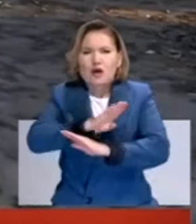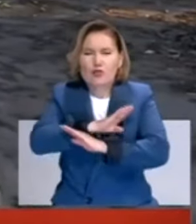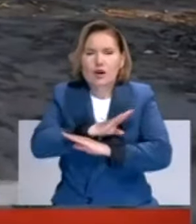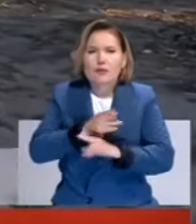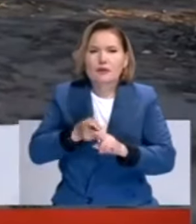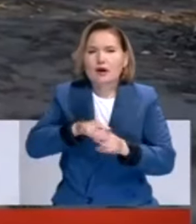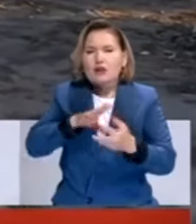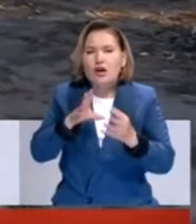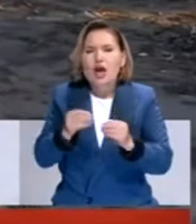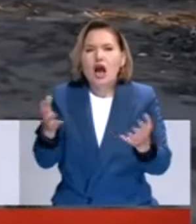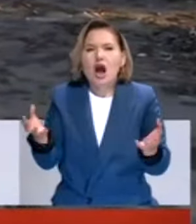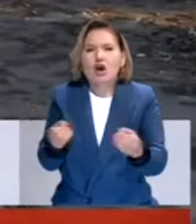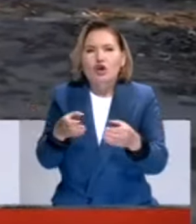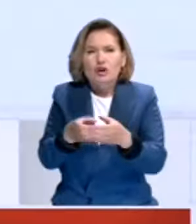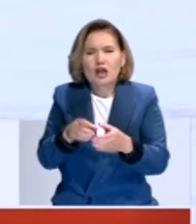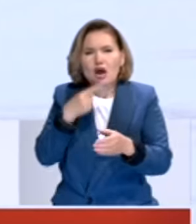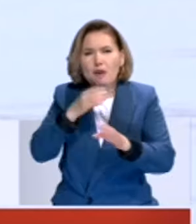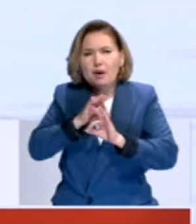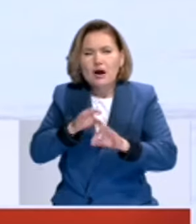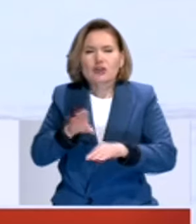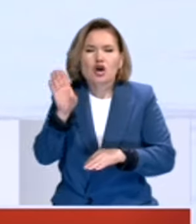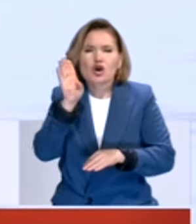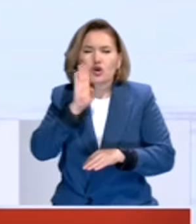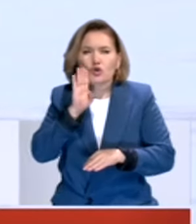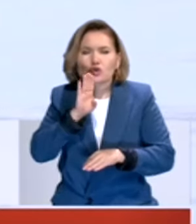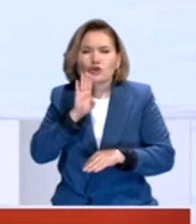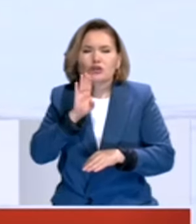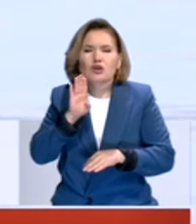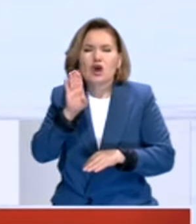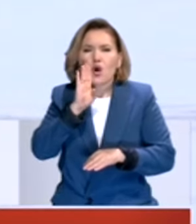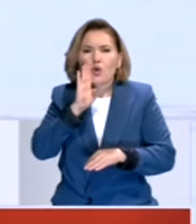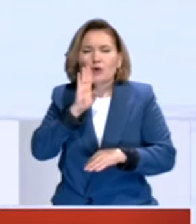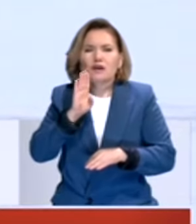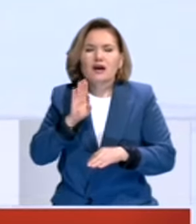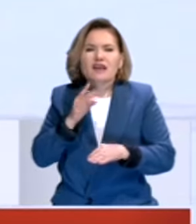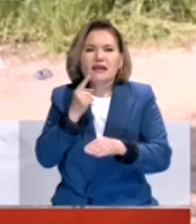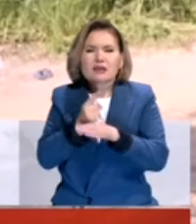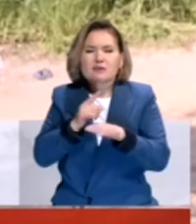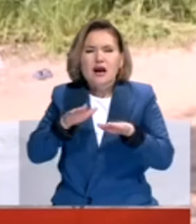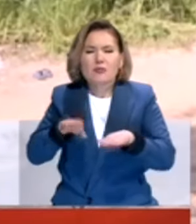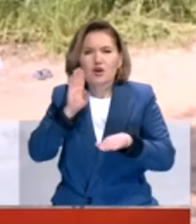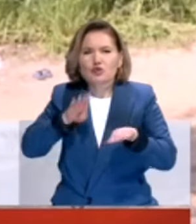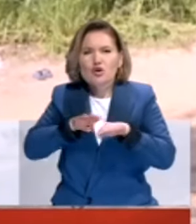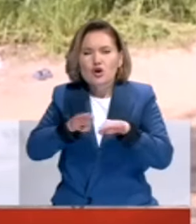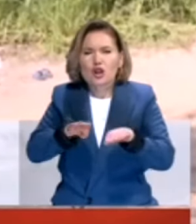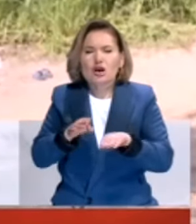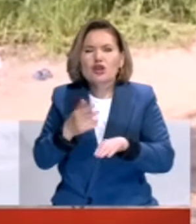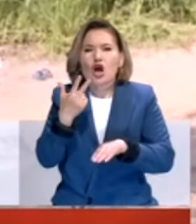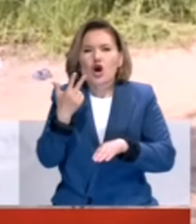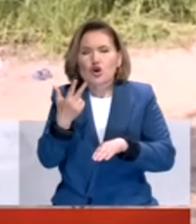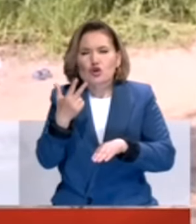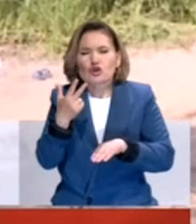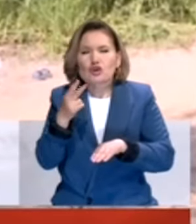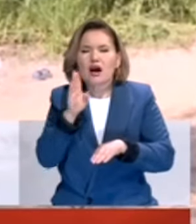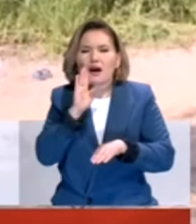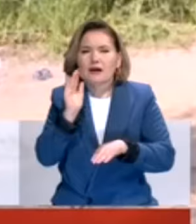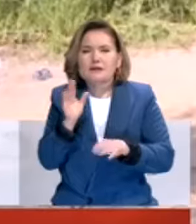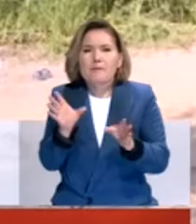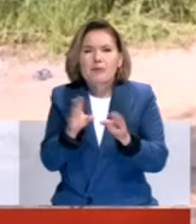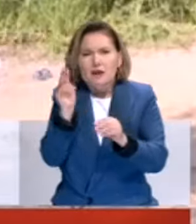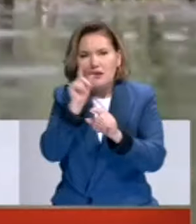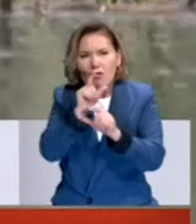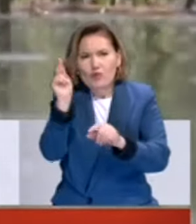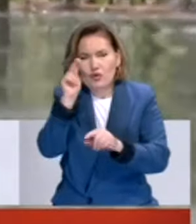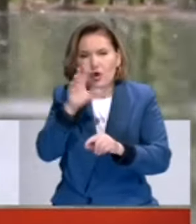болған. Құтқарушылардың айтуынша қыздар шомылуға тыйым салынған жерде суға түскен. Үшеуі де бір сыныпта оқыған. Жыл басынан бері